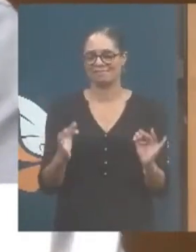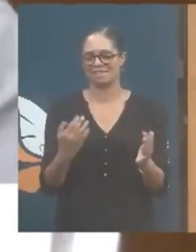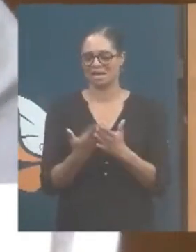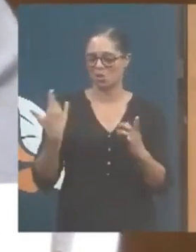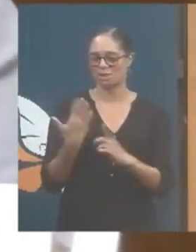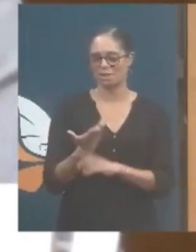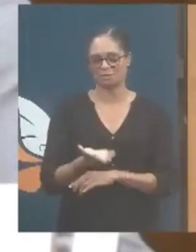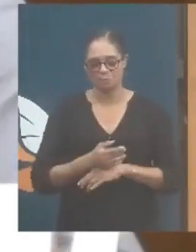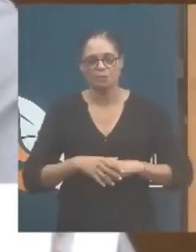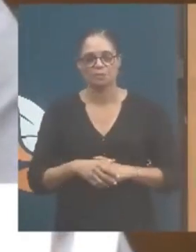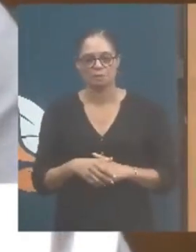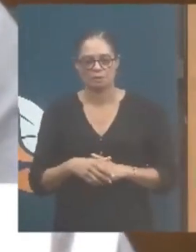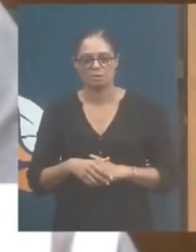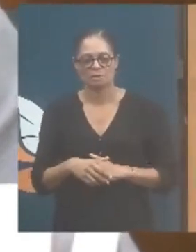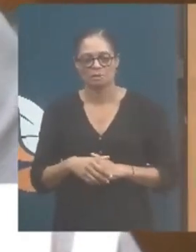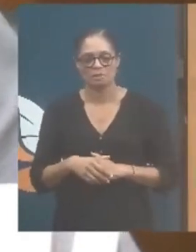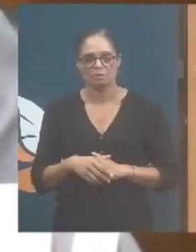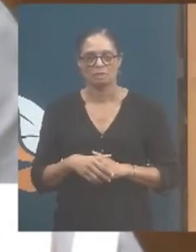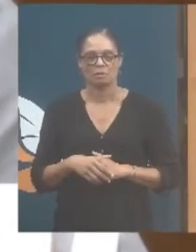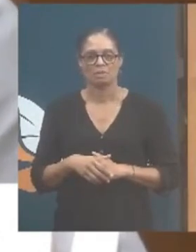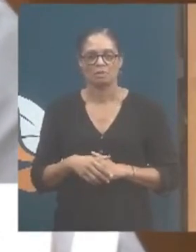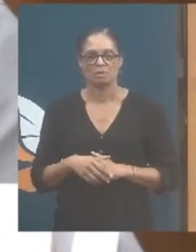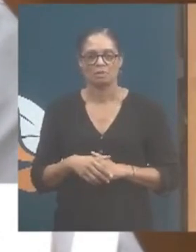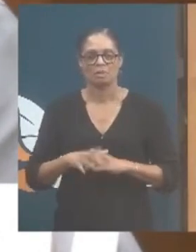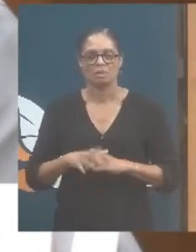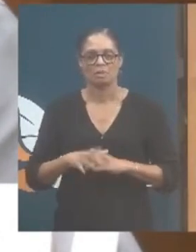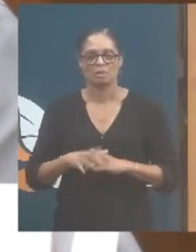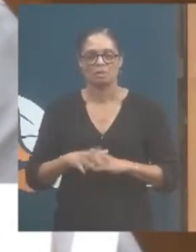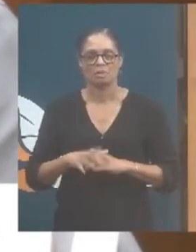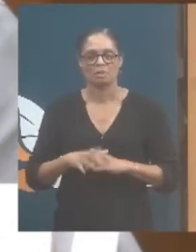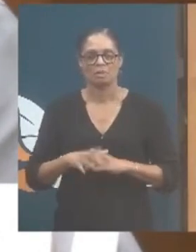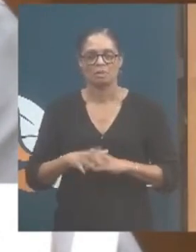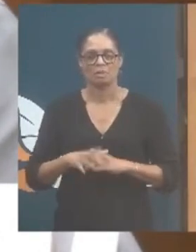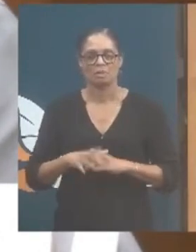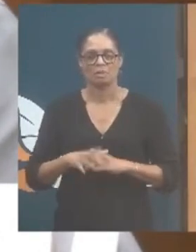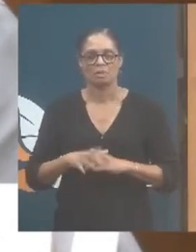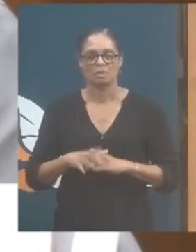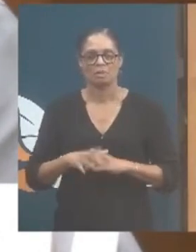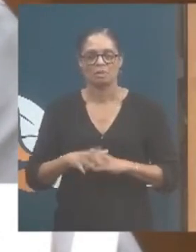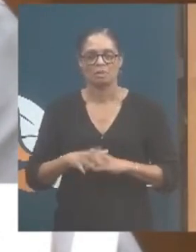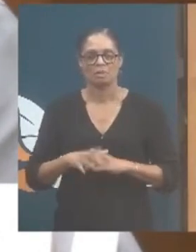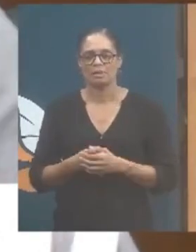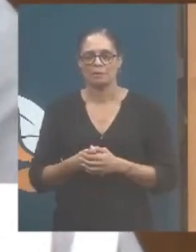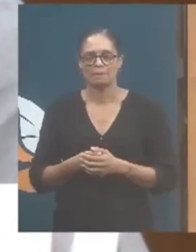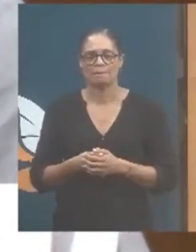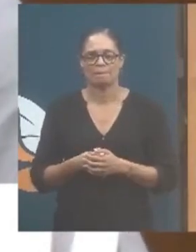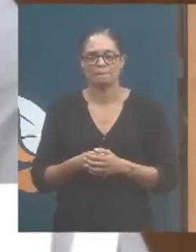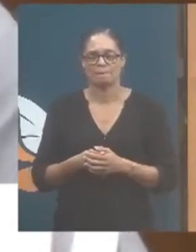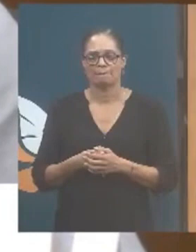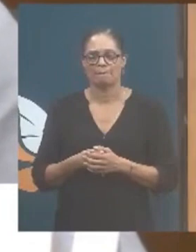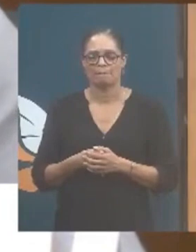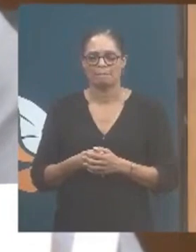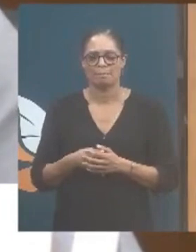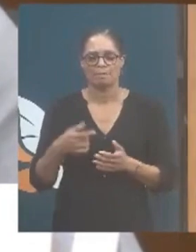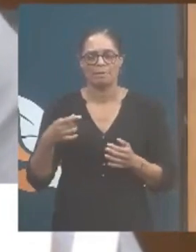arrive. Et puis ensuite, lorsque nous regardons la proposition qui nous est faite, il y a un constat qui est fait, qui est que la